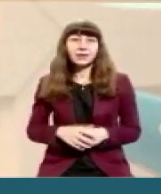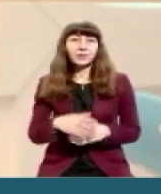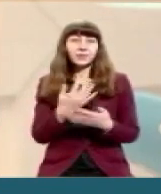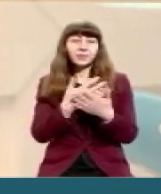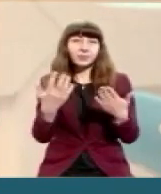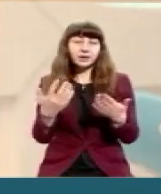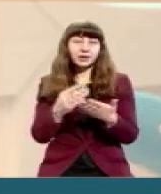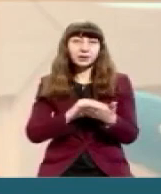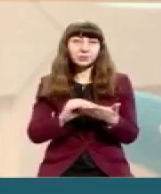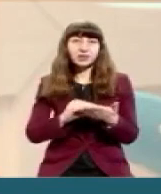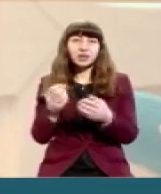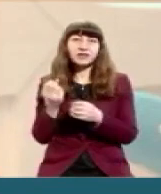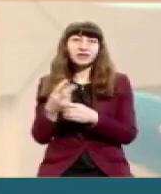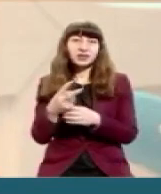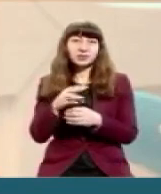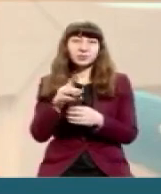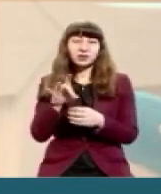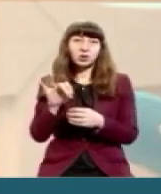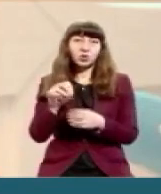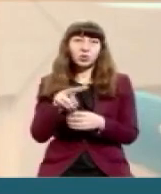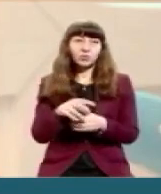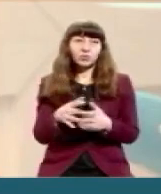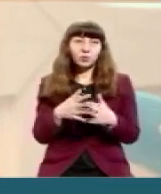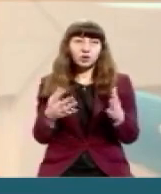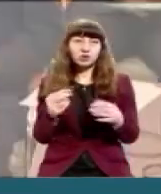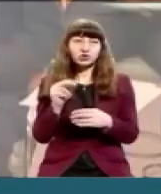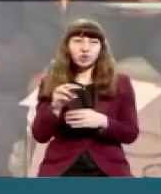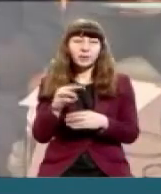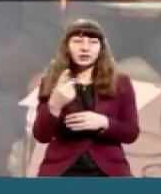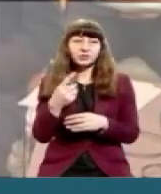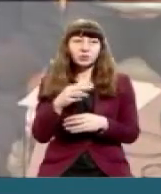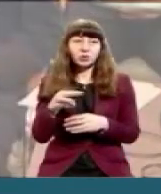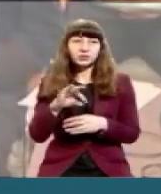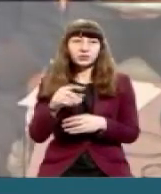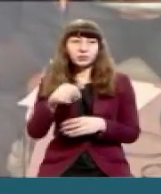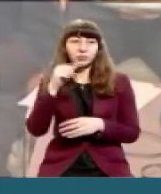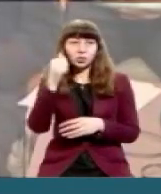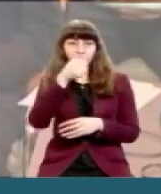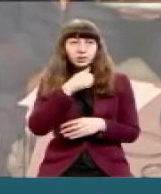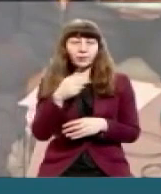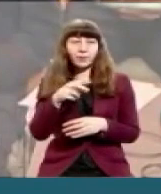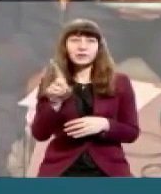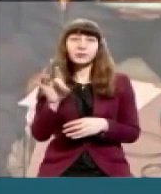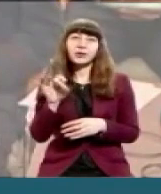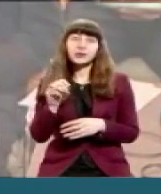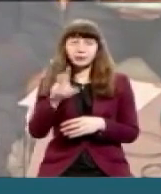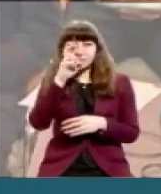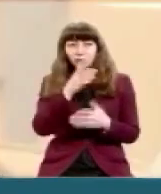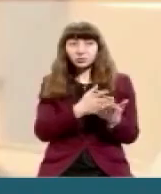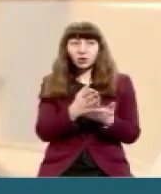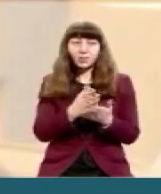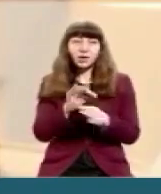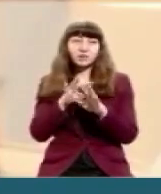уже 12 админпротоколов на сумму более чем 1 миллион тенге. В прошлом году департаментом по делам госслужбы проведено более